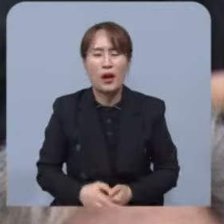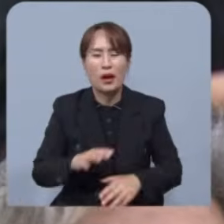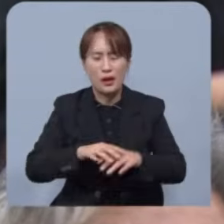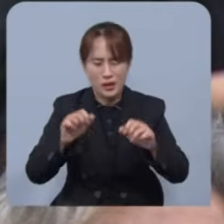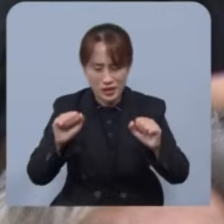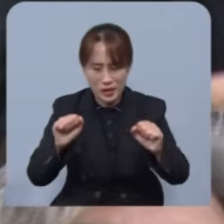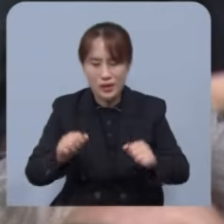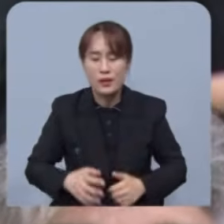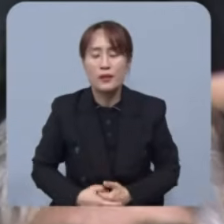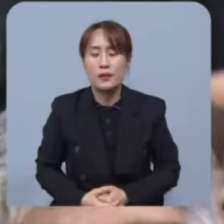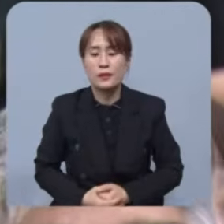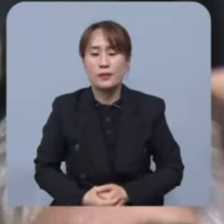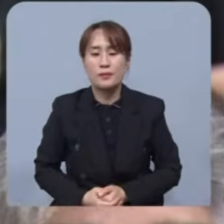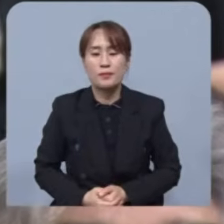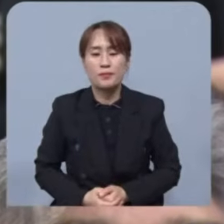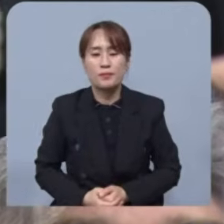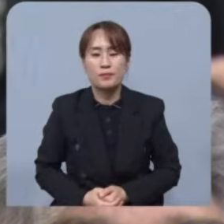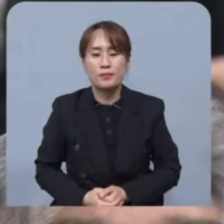안녕하세요.